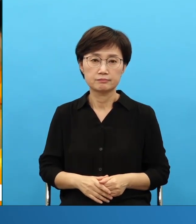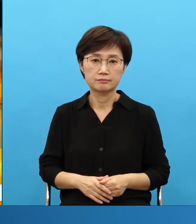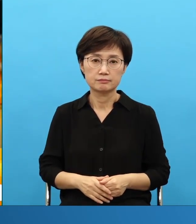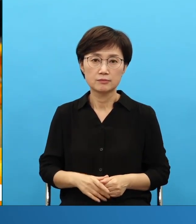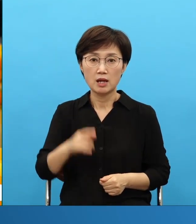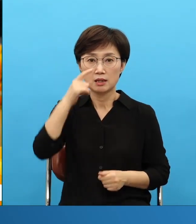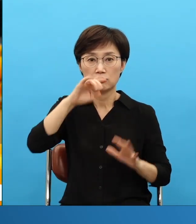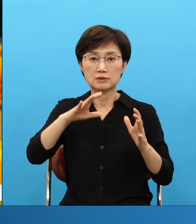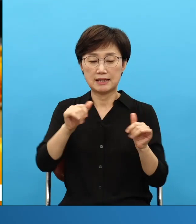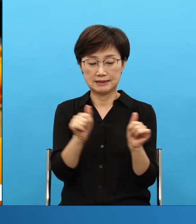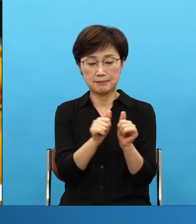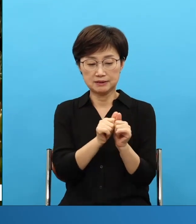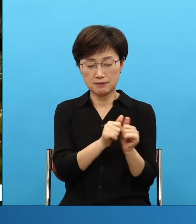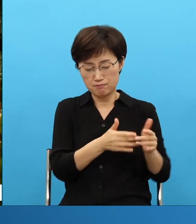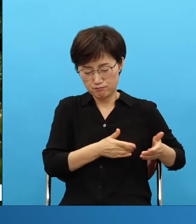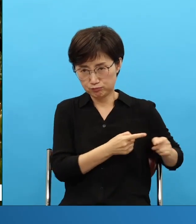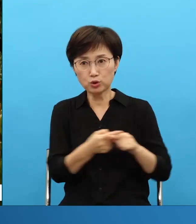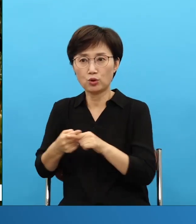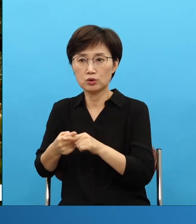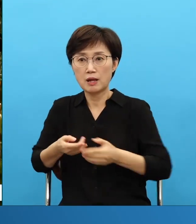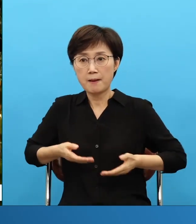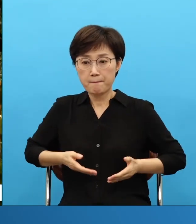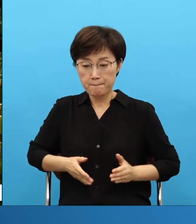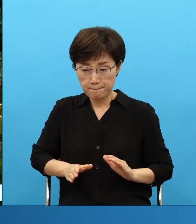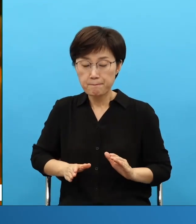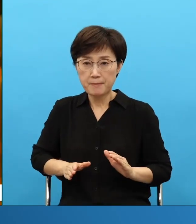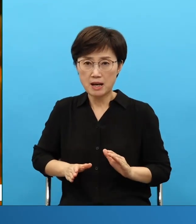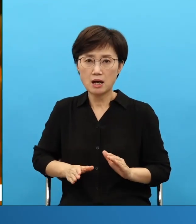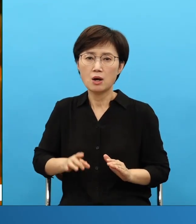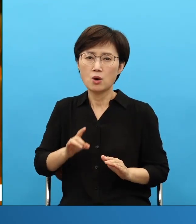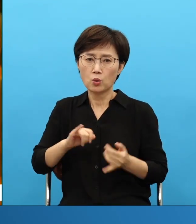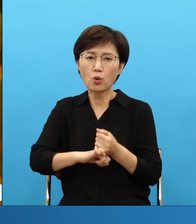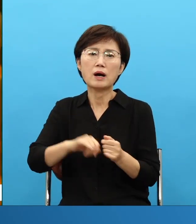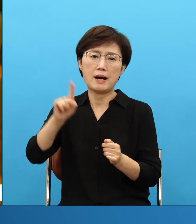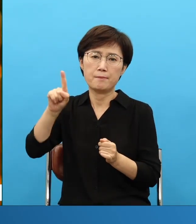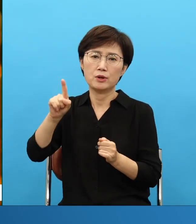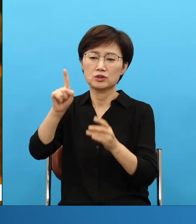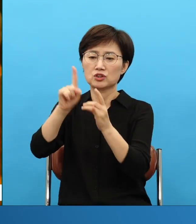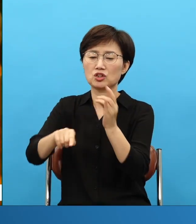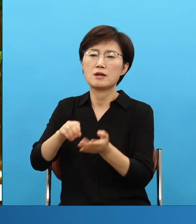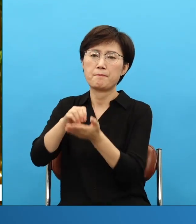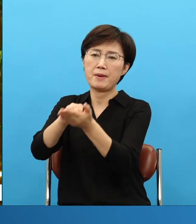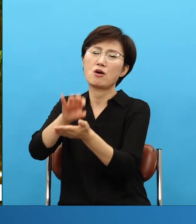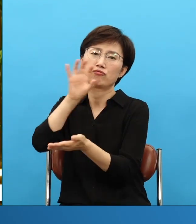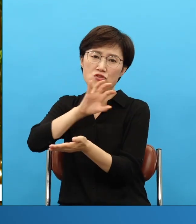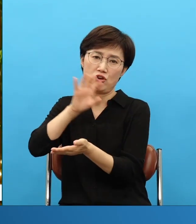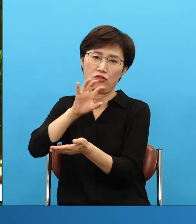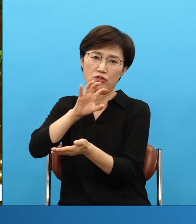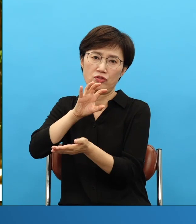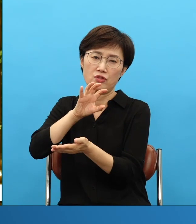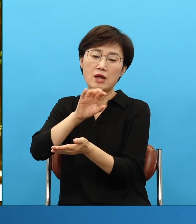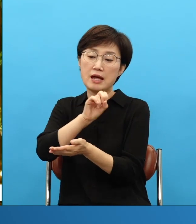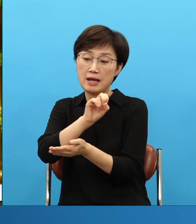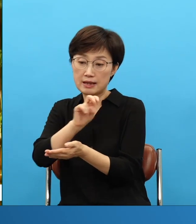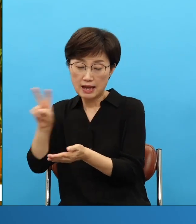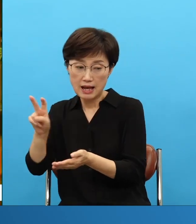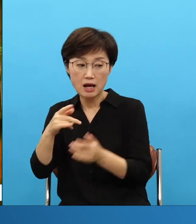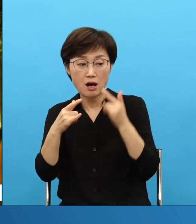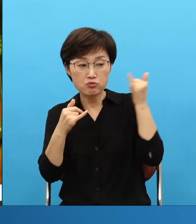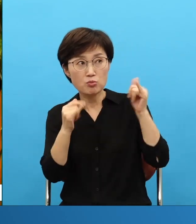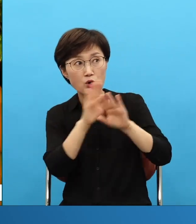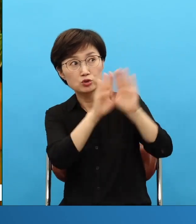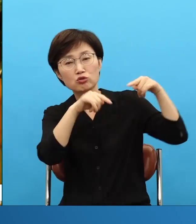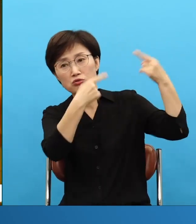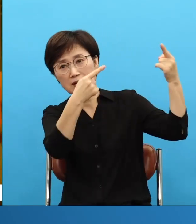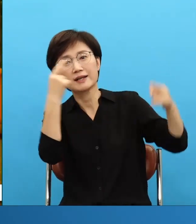태국의 모든 남자는 태어나서 한 번은 절에 들어가서 훈련을 받아야 해. 그래야 부모님이 천국을 가실 수 있다고 믿기